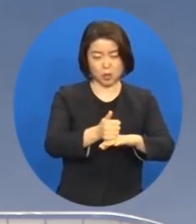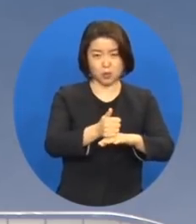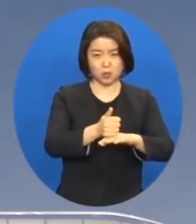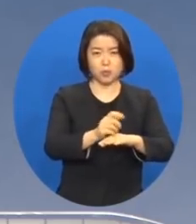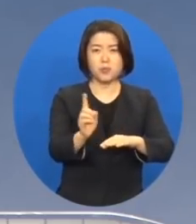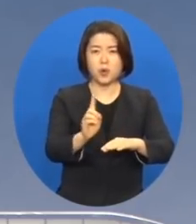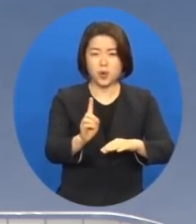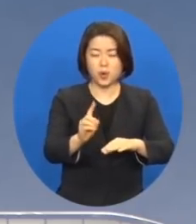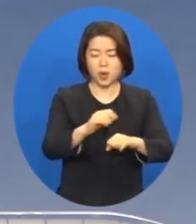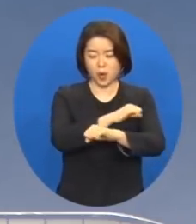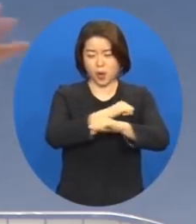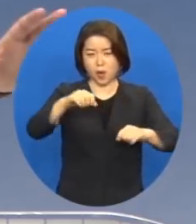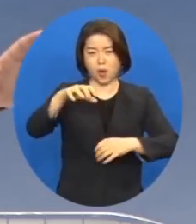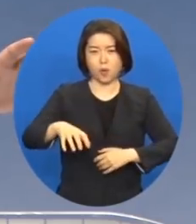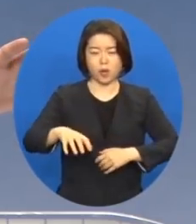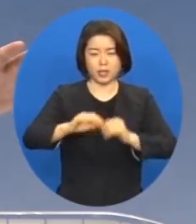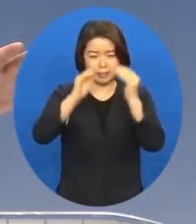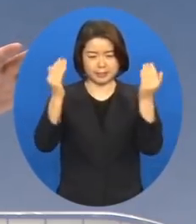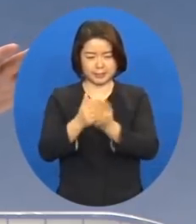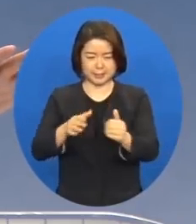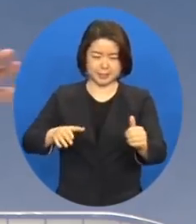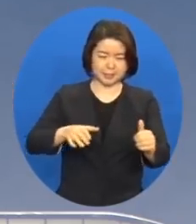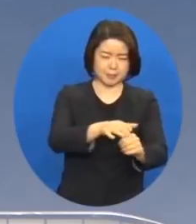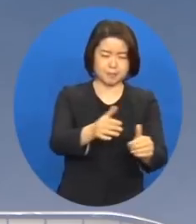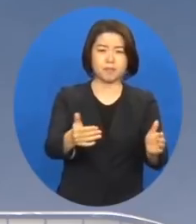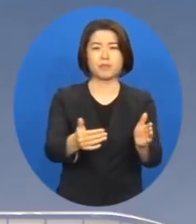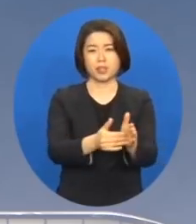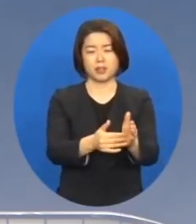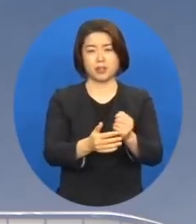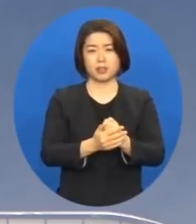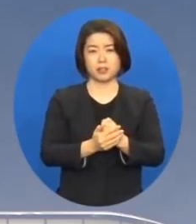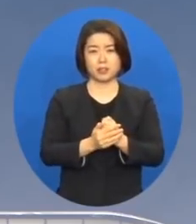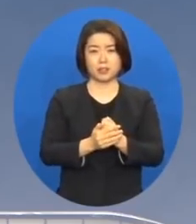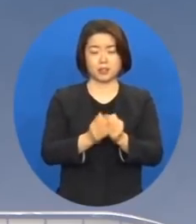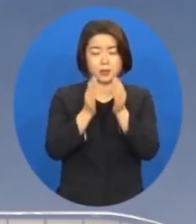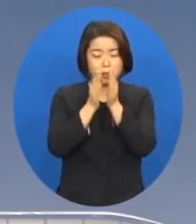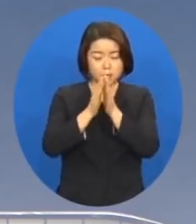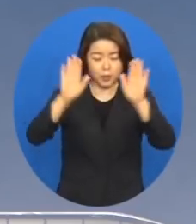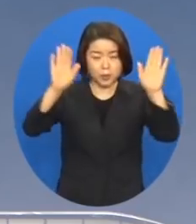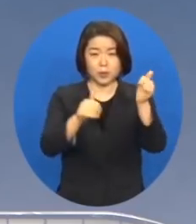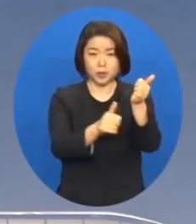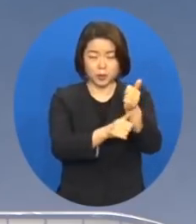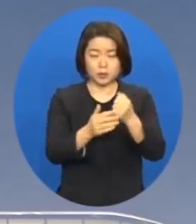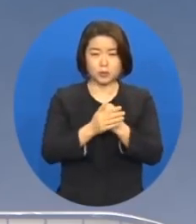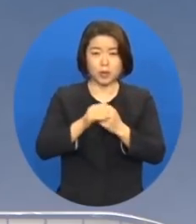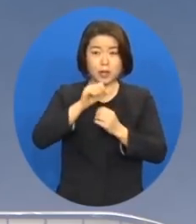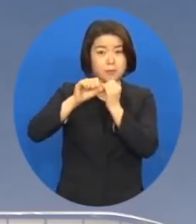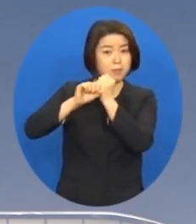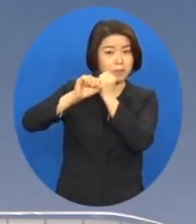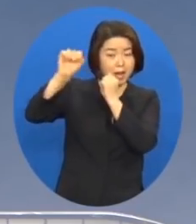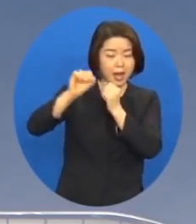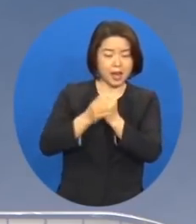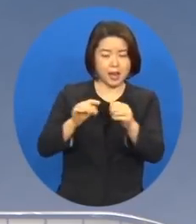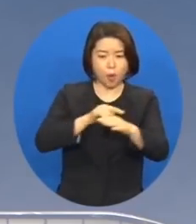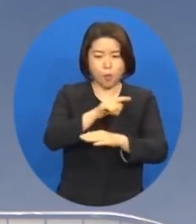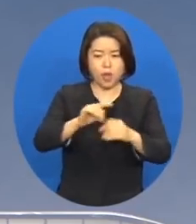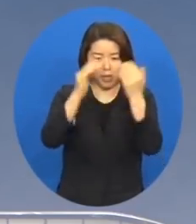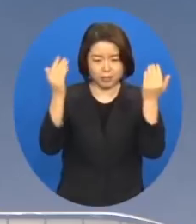광야에서 하나님이 다 죽였다는 거예요. 여호수아와 갈렙 외에는 다 광야에서 죽었다는